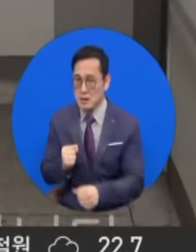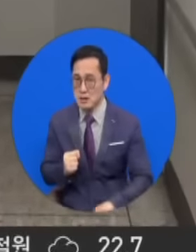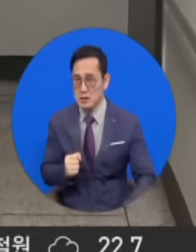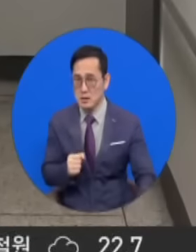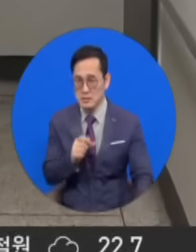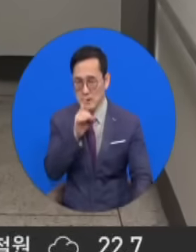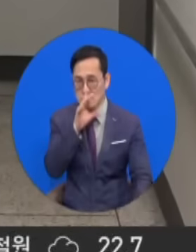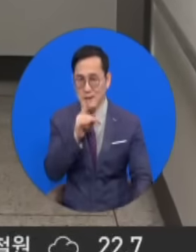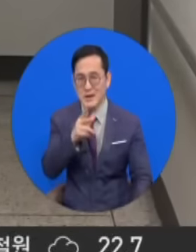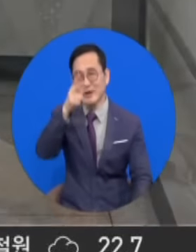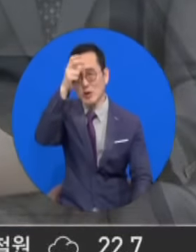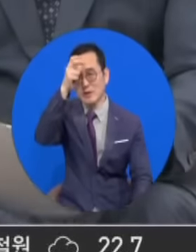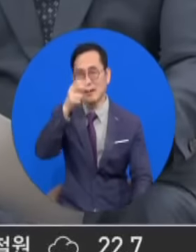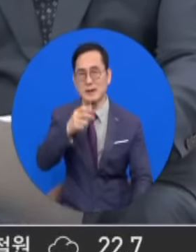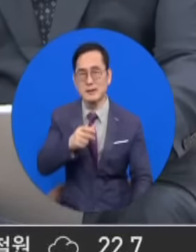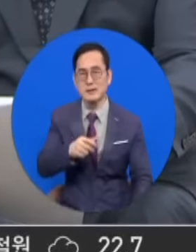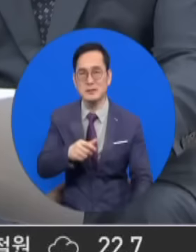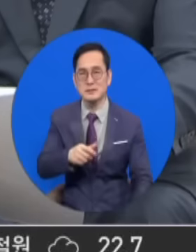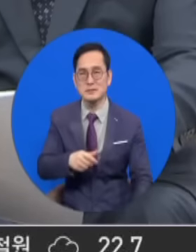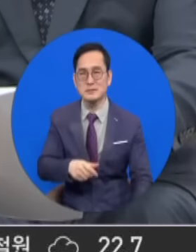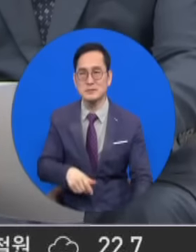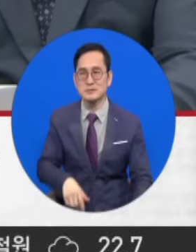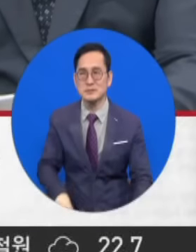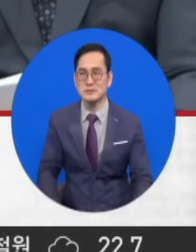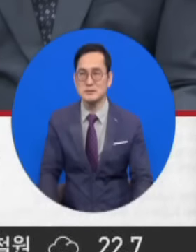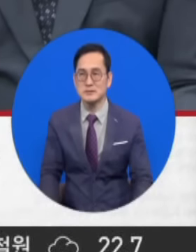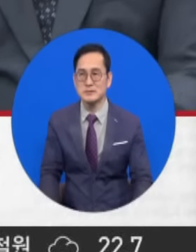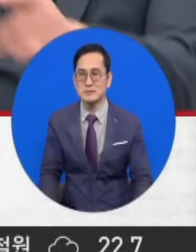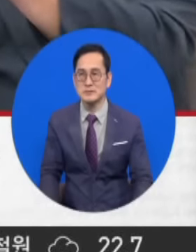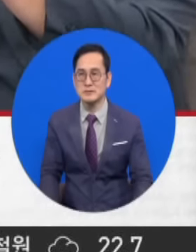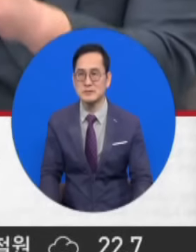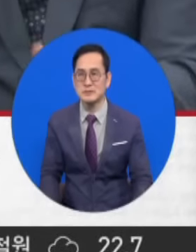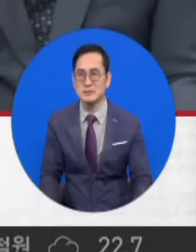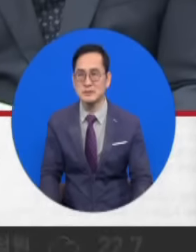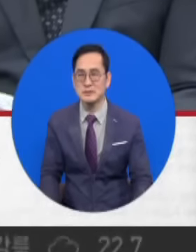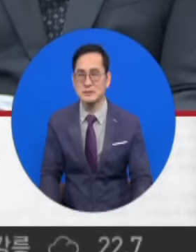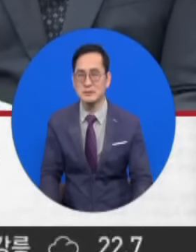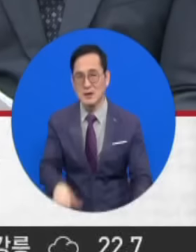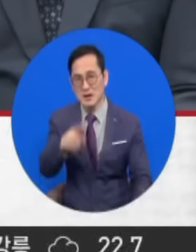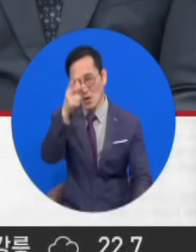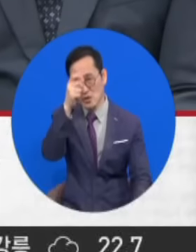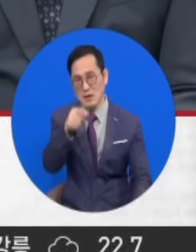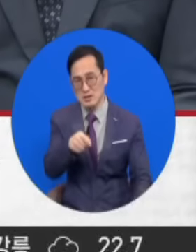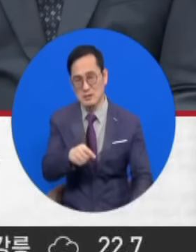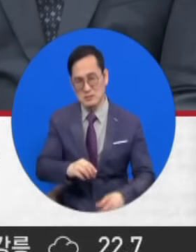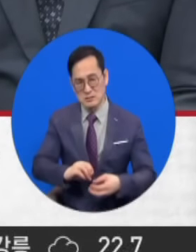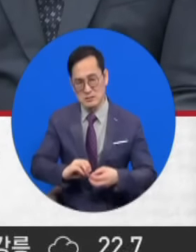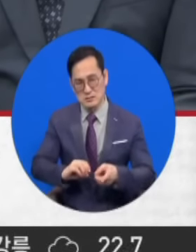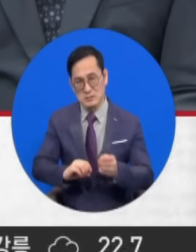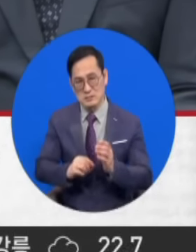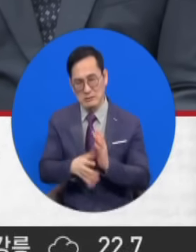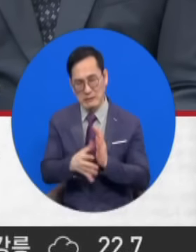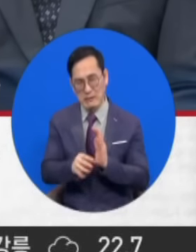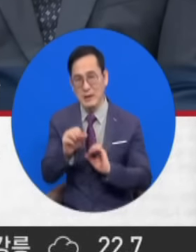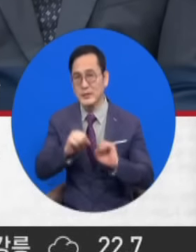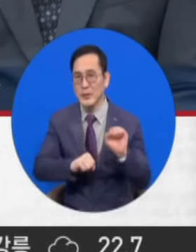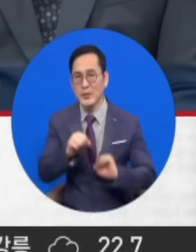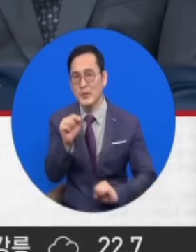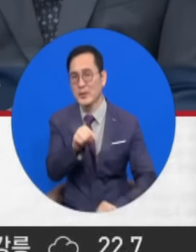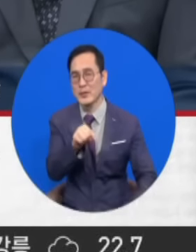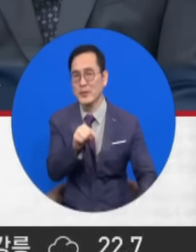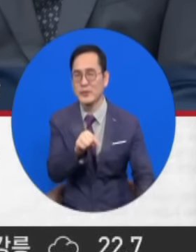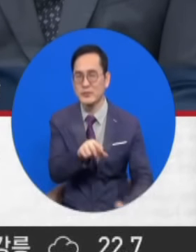거라고 봅니다. 예. 그런데 어쨌든 같은 경찰제에서 비슷한 사례가 또 발생했다는 또 제보까지 있는 걸 보면 수사 과정에 심각한 문제가 있었던